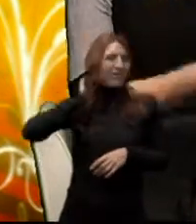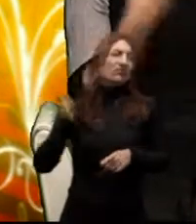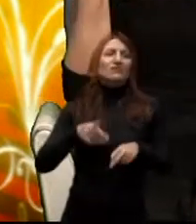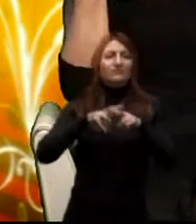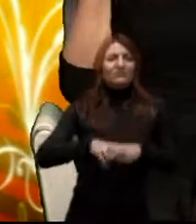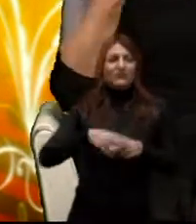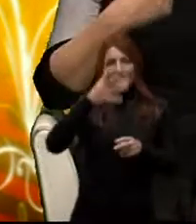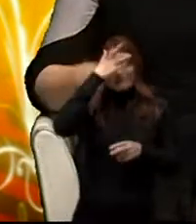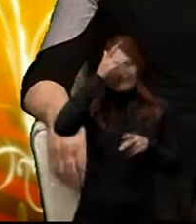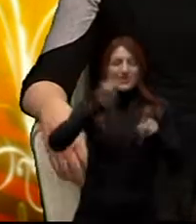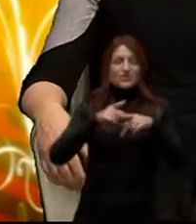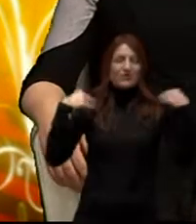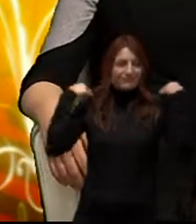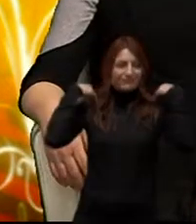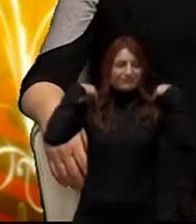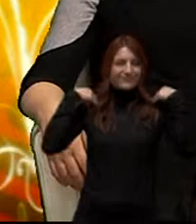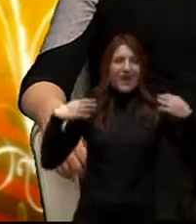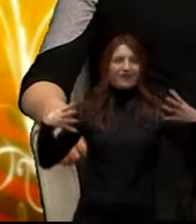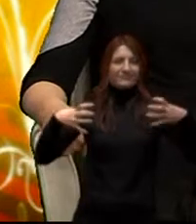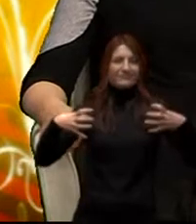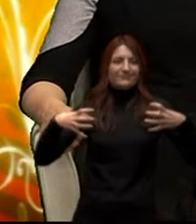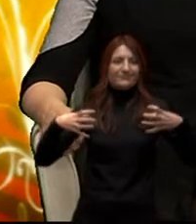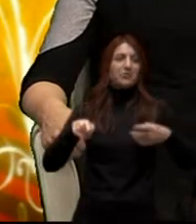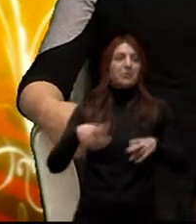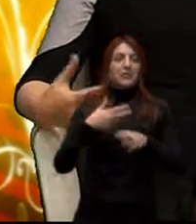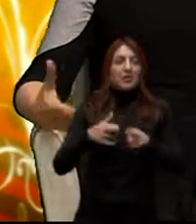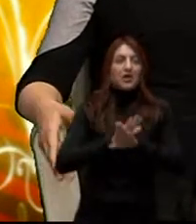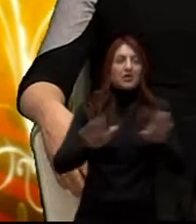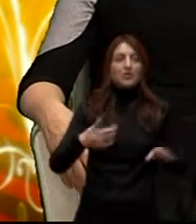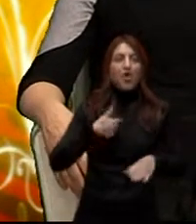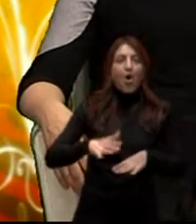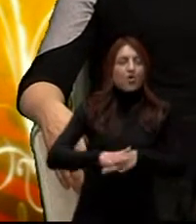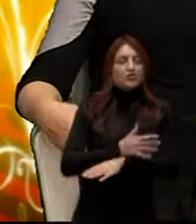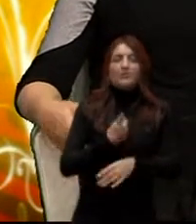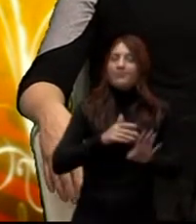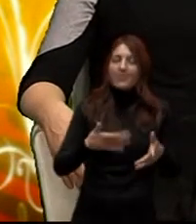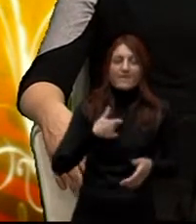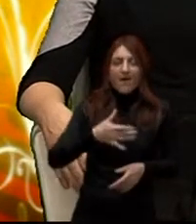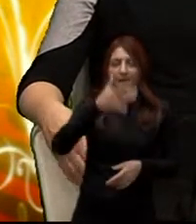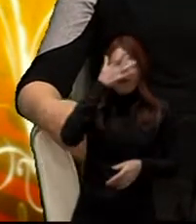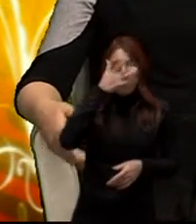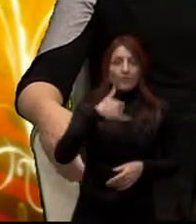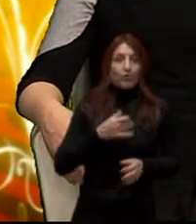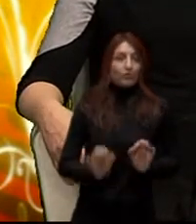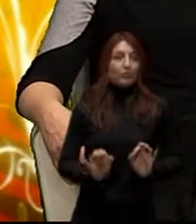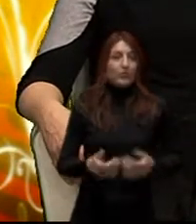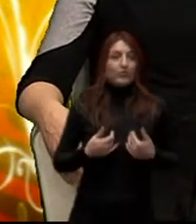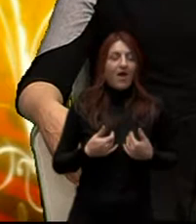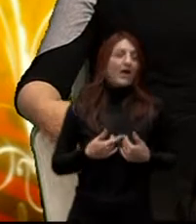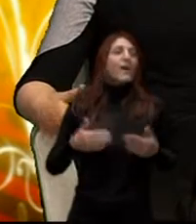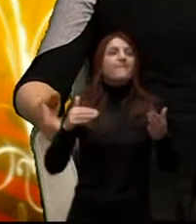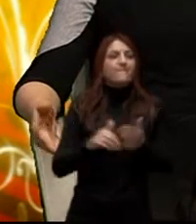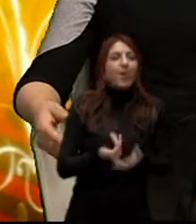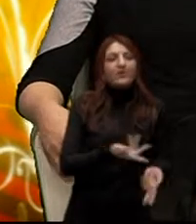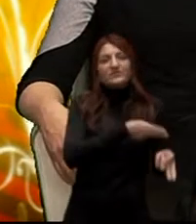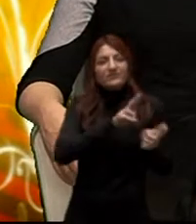uvijek prate i zakočenost vrata, to riješi. Osjeća da nema glavobolju, dobro se osjeća, međutim opet se vraća. To onda